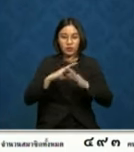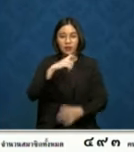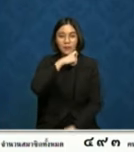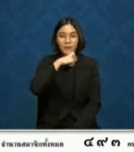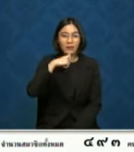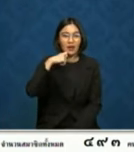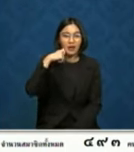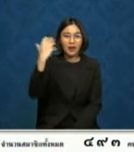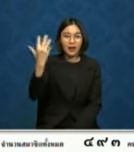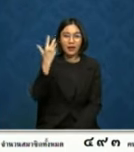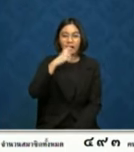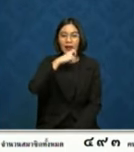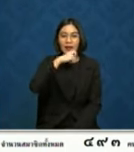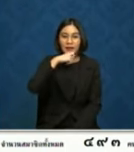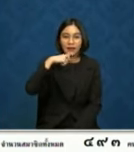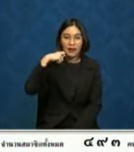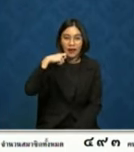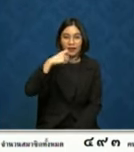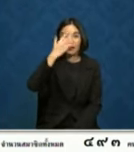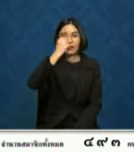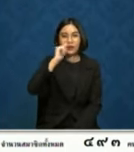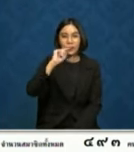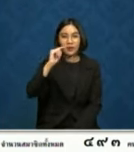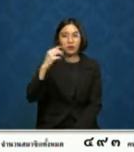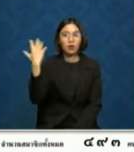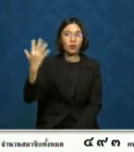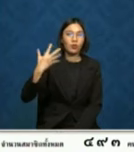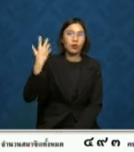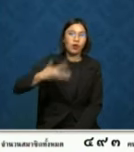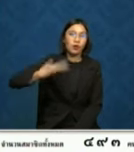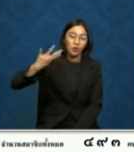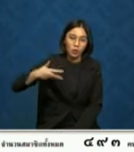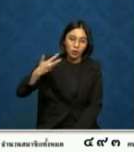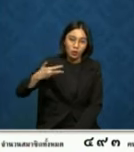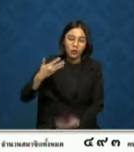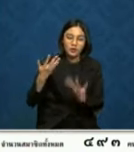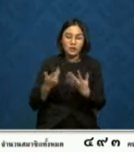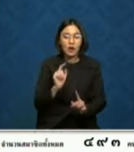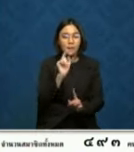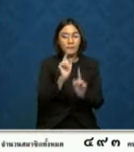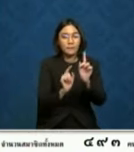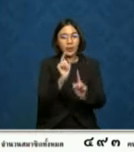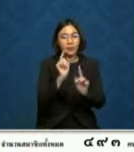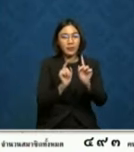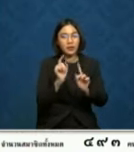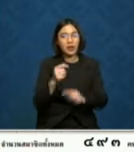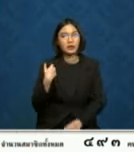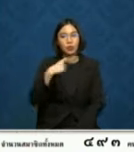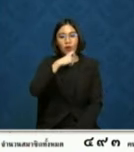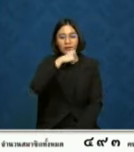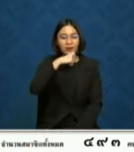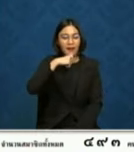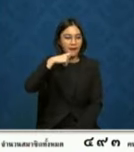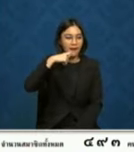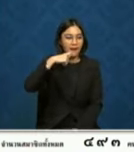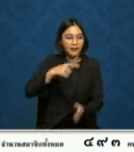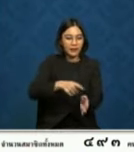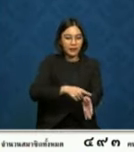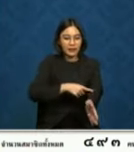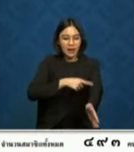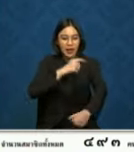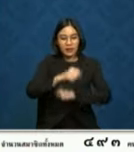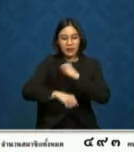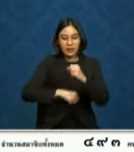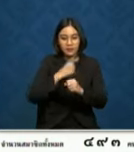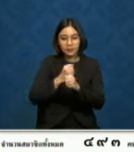แล้งนะครับที่เกิดจากปัญหาเรื่องเอลนินโญแล้วก็ประเมินกันครับว่ามันจะแล้งยาวแล้งตั้งแต่ต้น